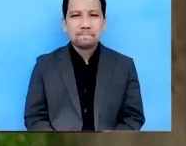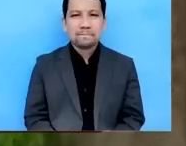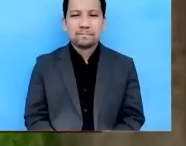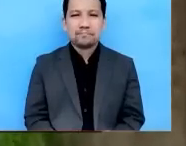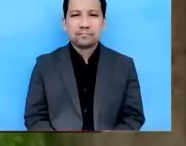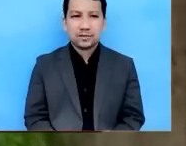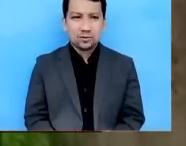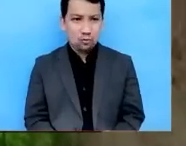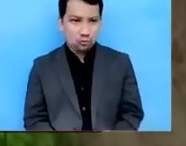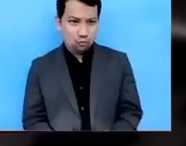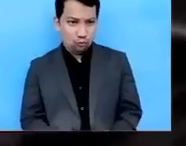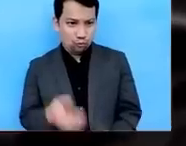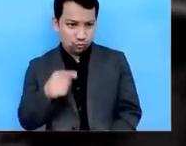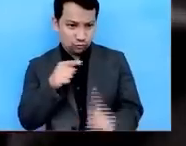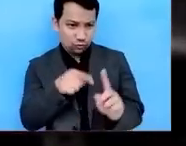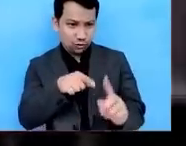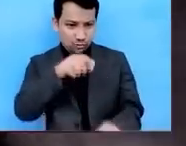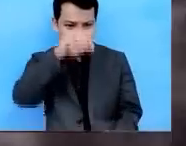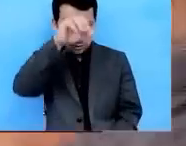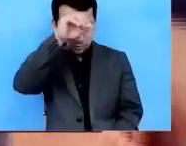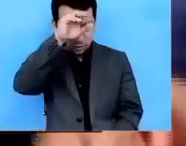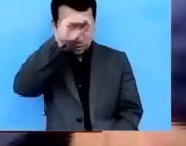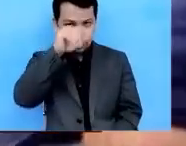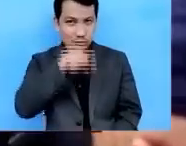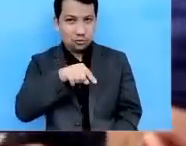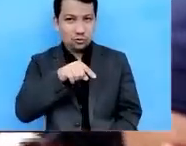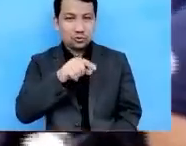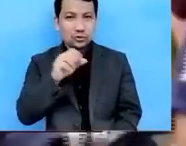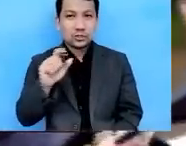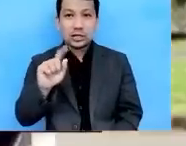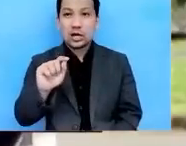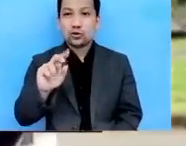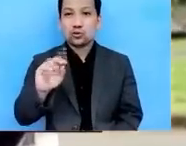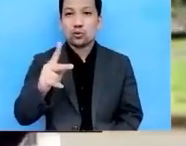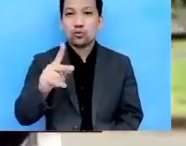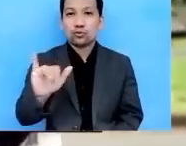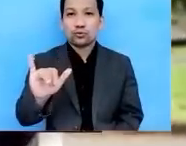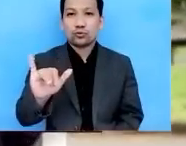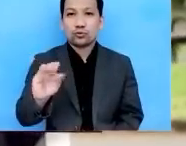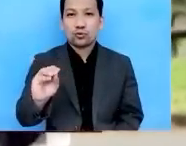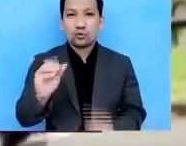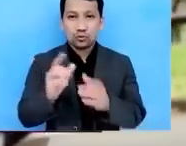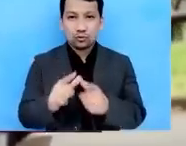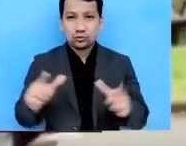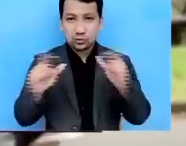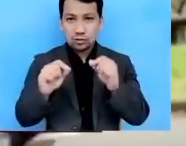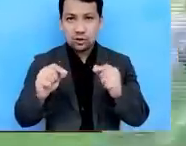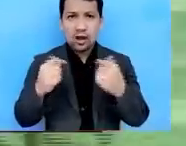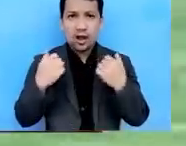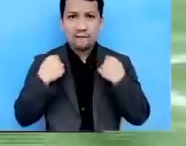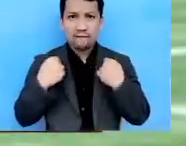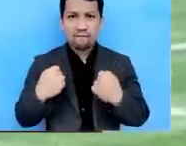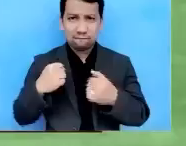Sinong mag-aakalang ang mga senior citizen na yan sa Tokyo, Japan ay may lakas pang maglaro ng